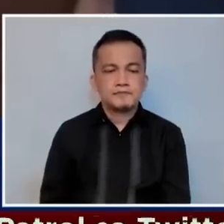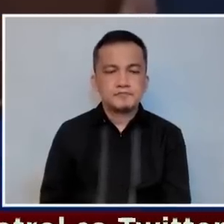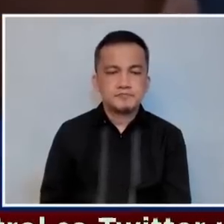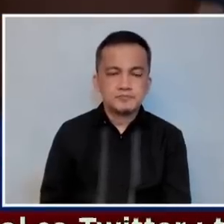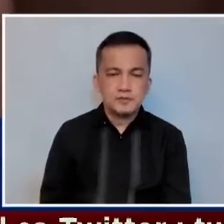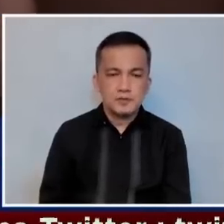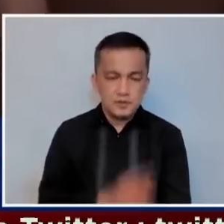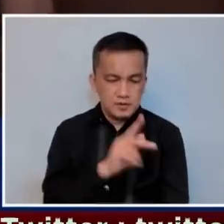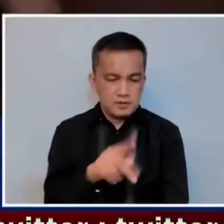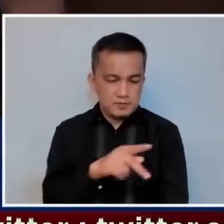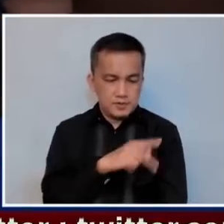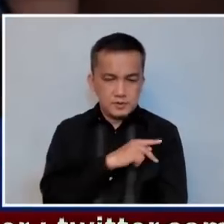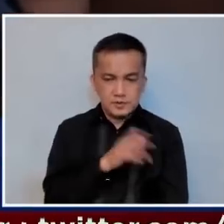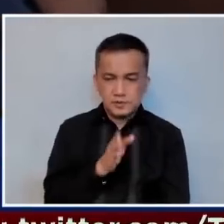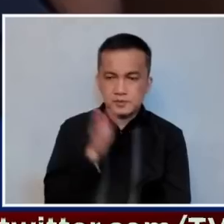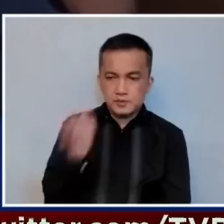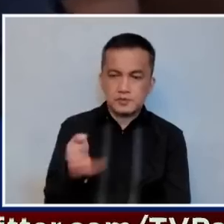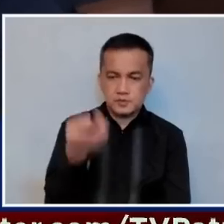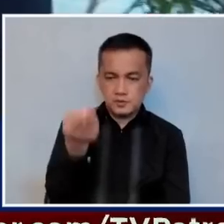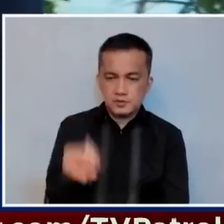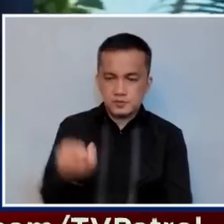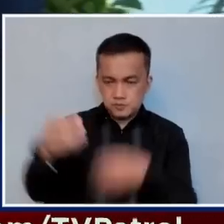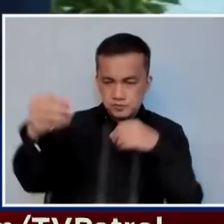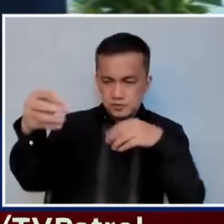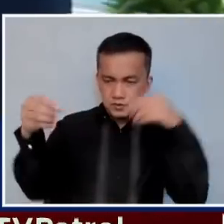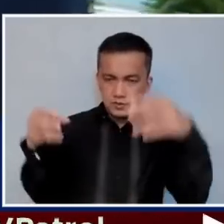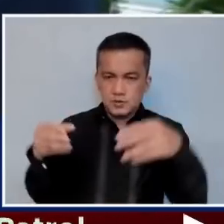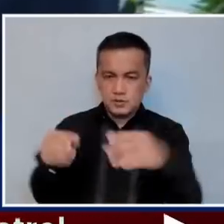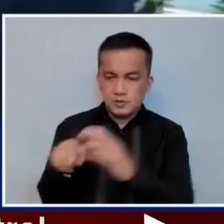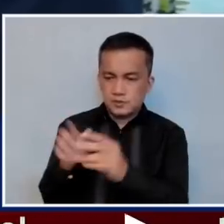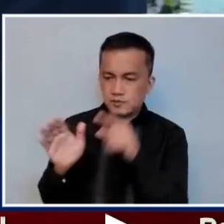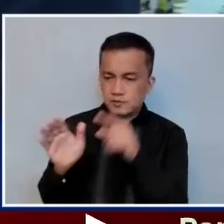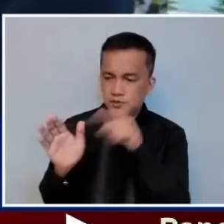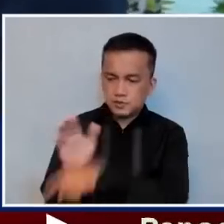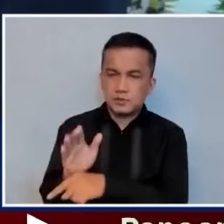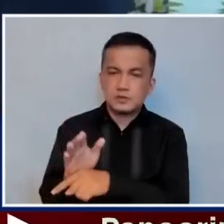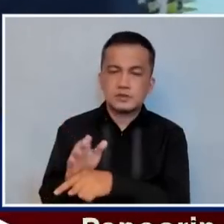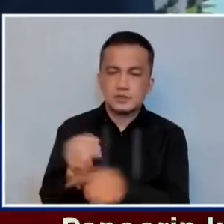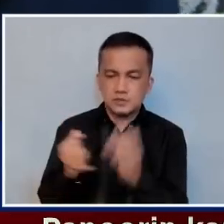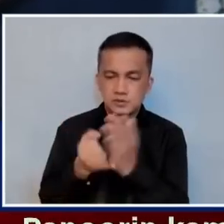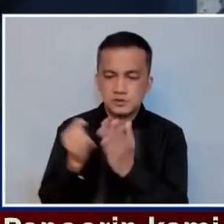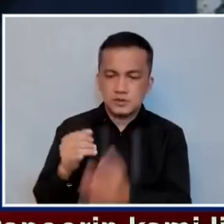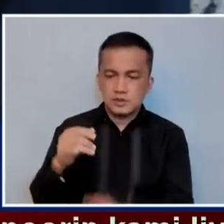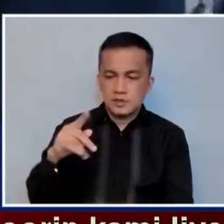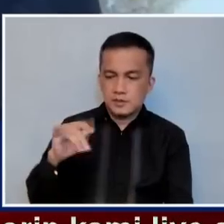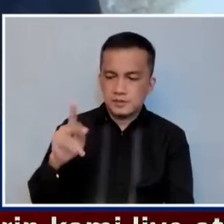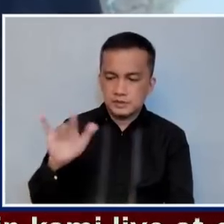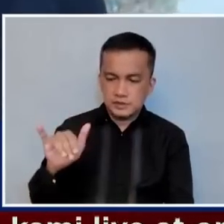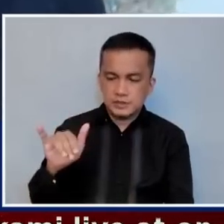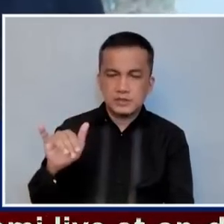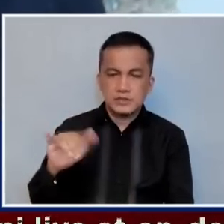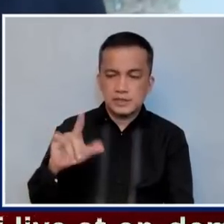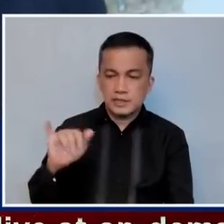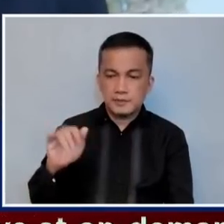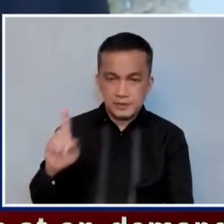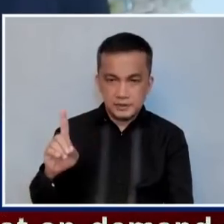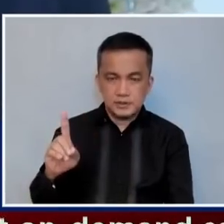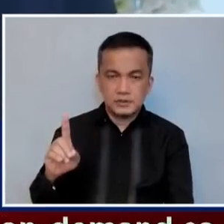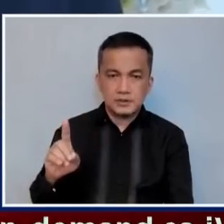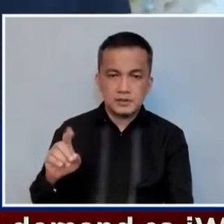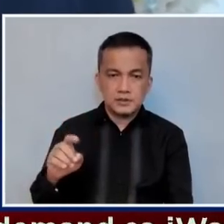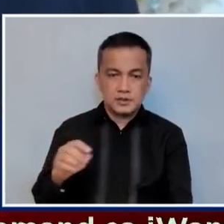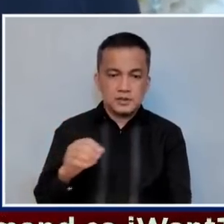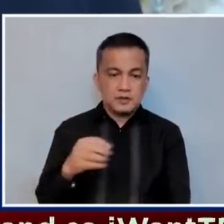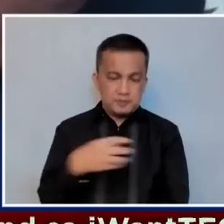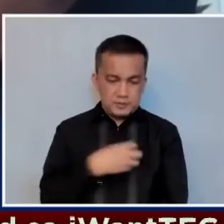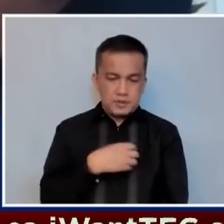Personal na pumunta sa burol ng pinaslang na broadcaster na si Percival Mabasa o mas kilala bilang Percy Lapid, si PNP Chief